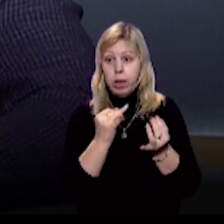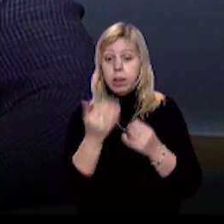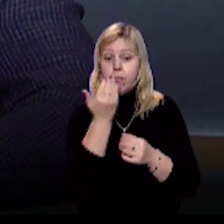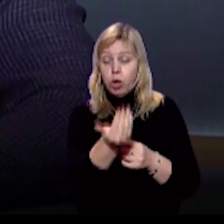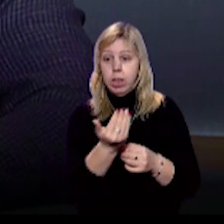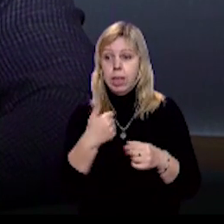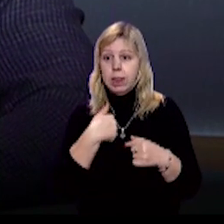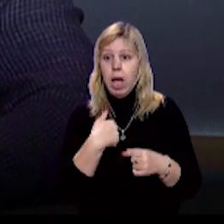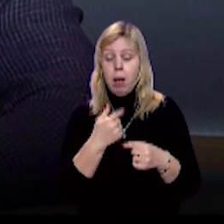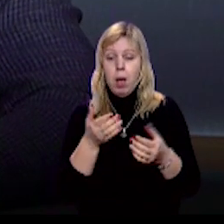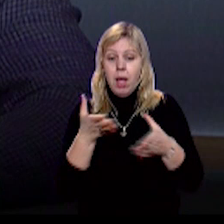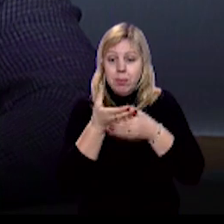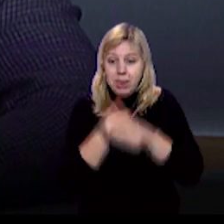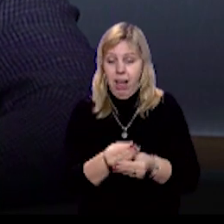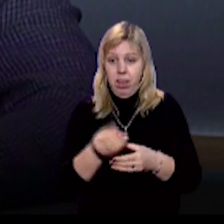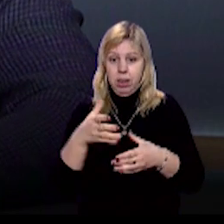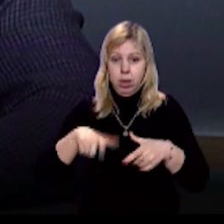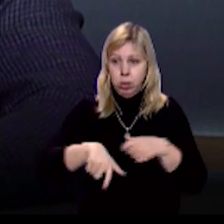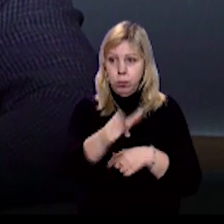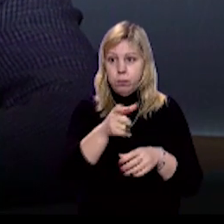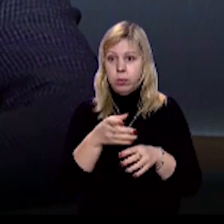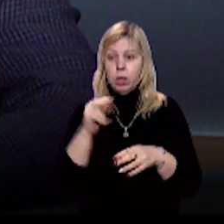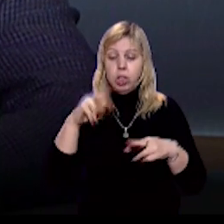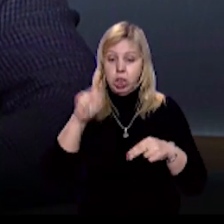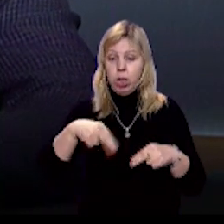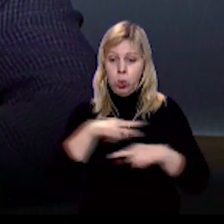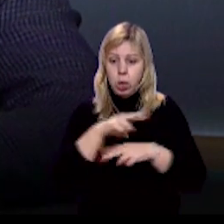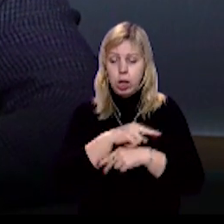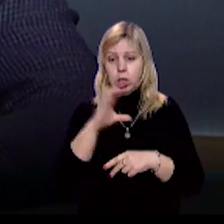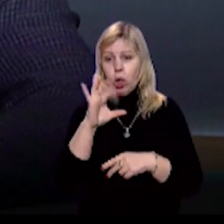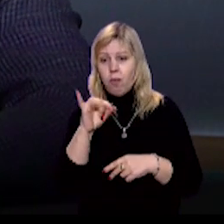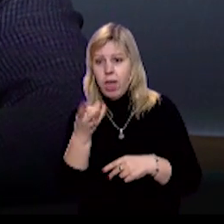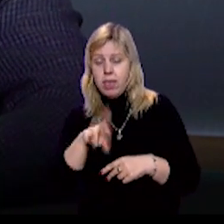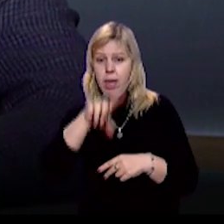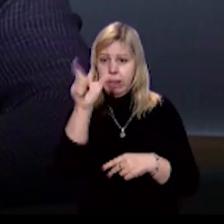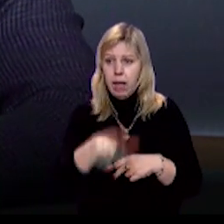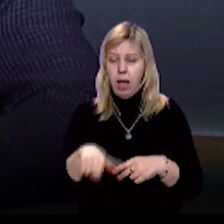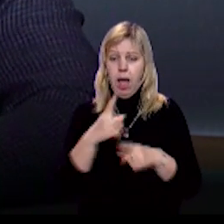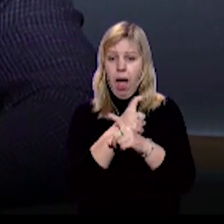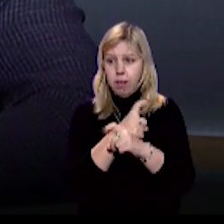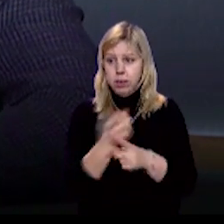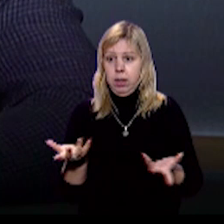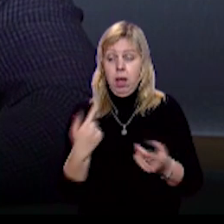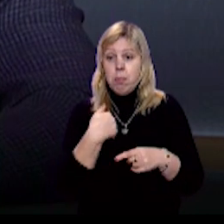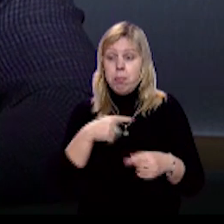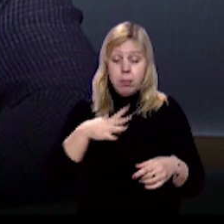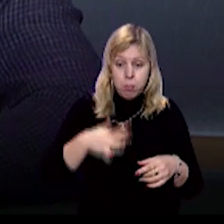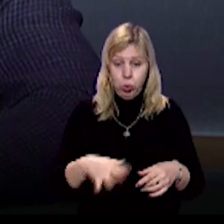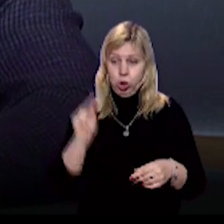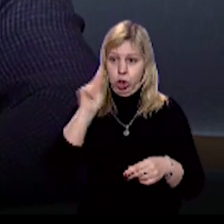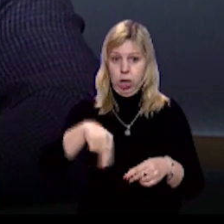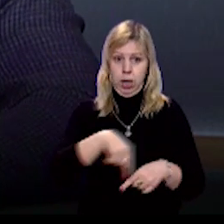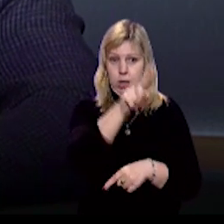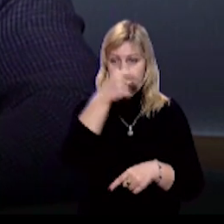вони нам обмежують рух через Угорщину, от там, в Словенію, в Італію, в Австрію. і ми змушені їхати